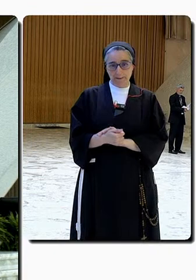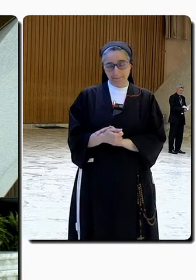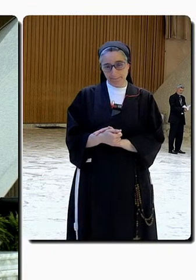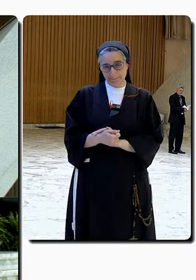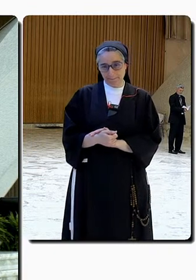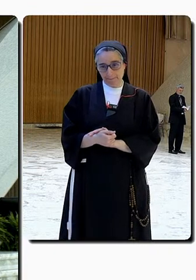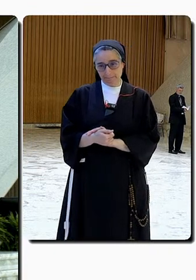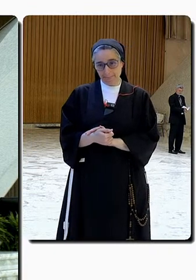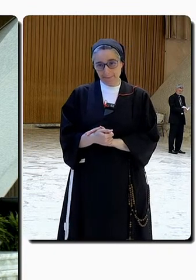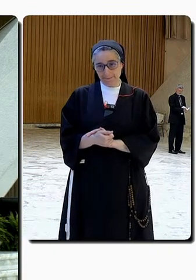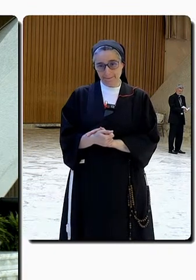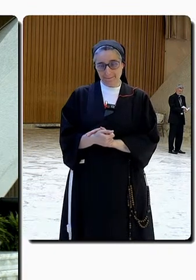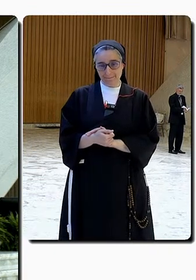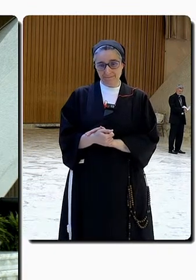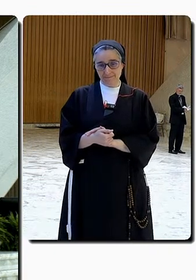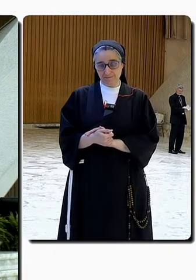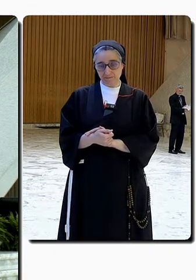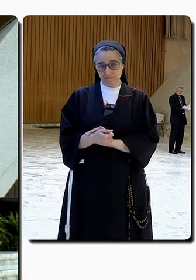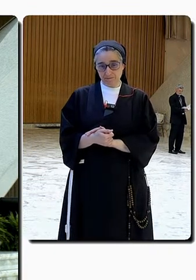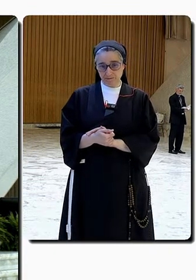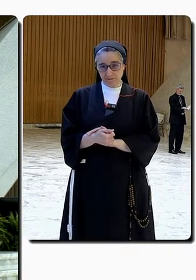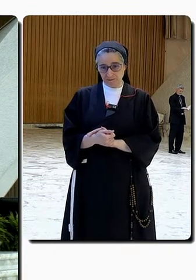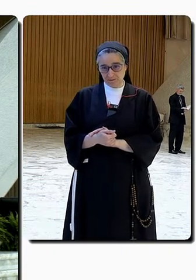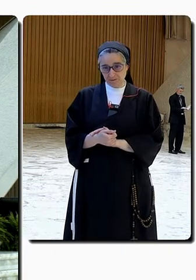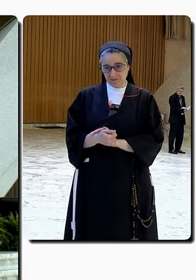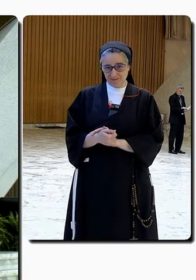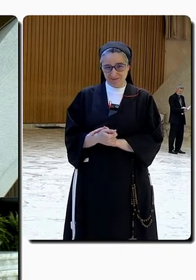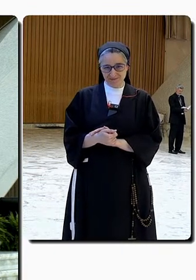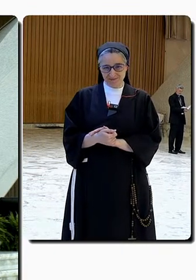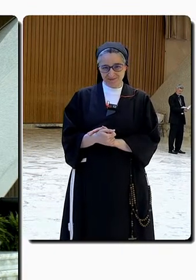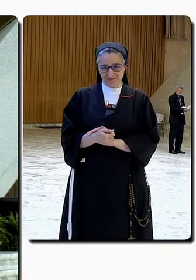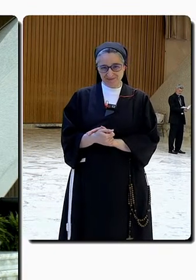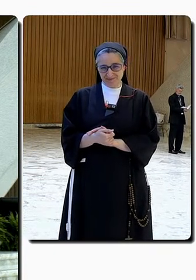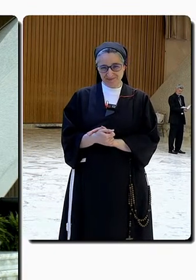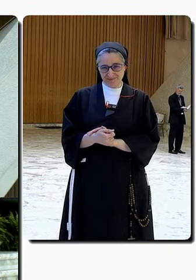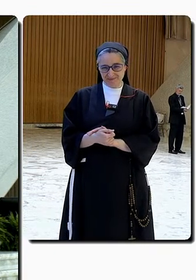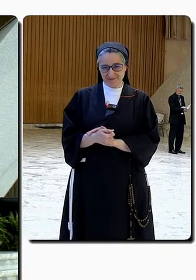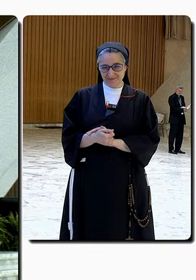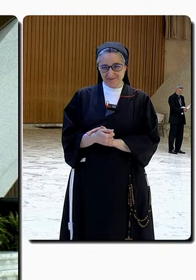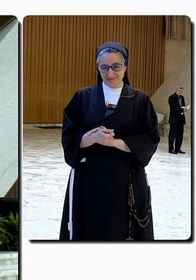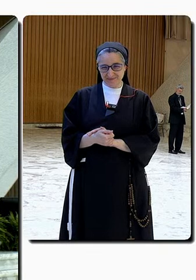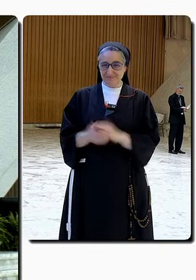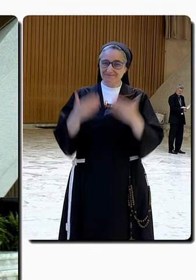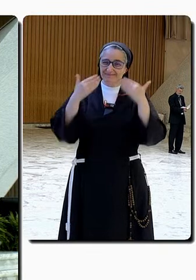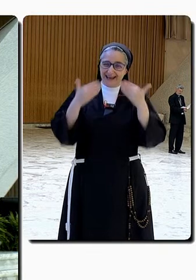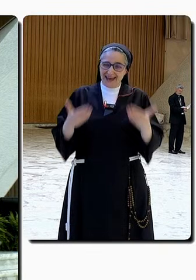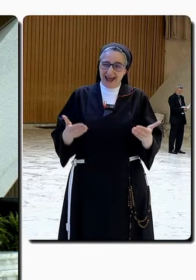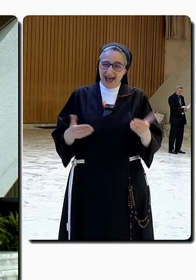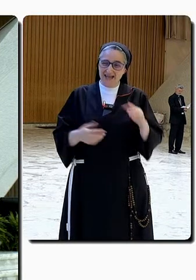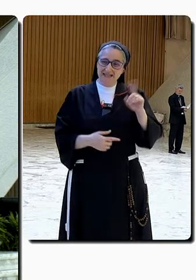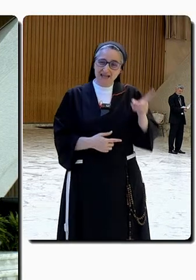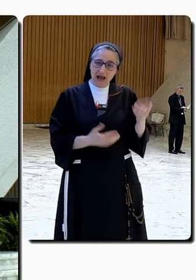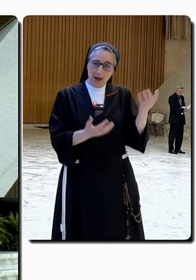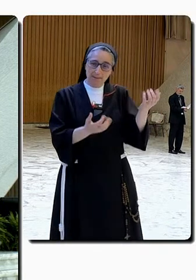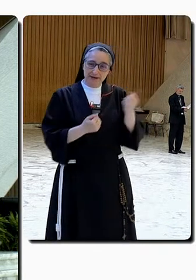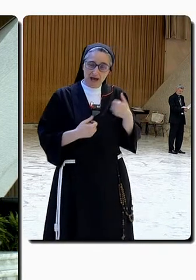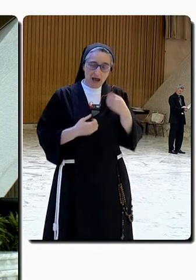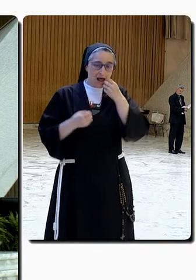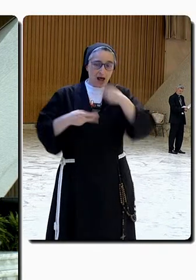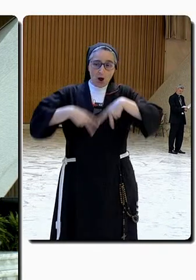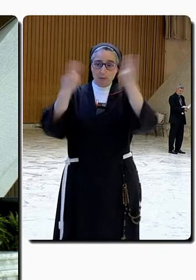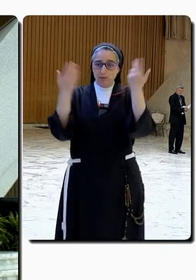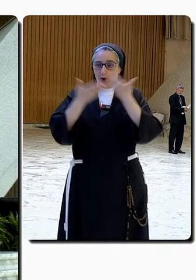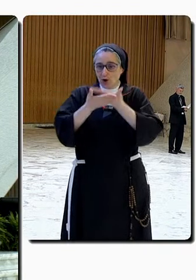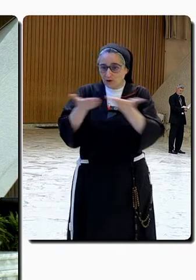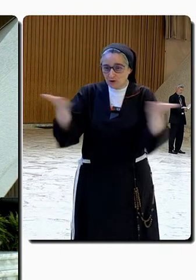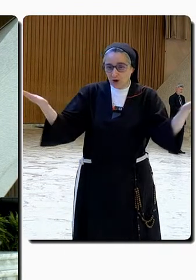Grazie. Grazie Gabriella. Buongiorno a